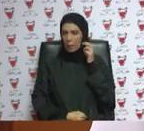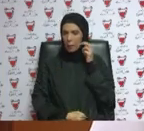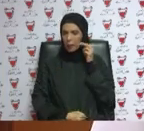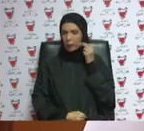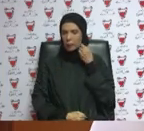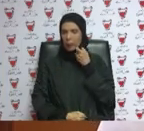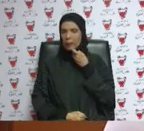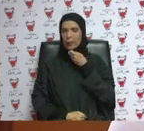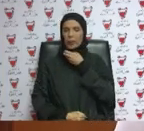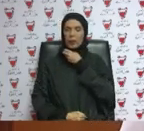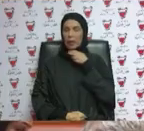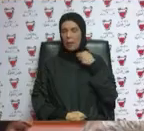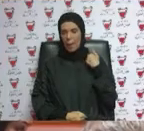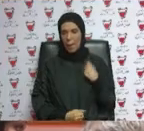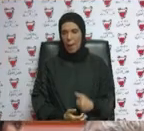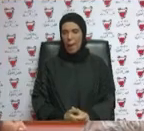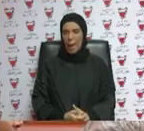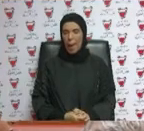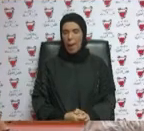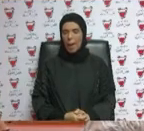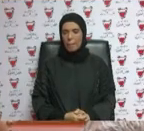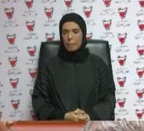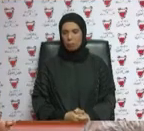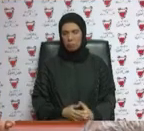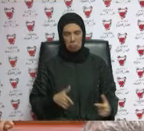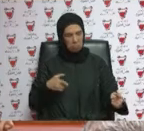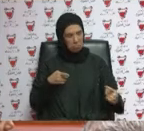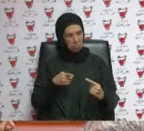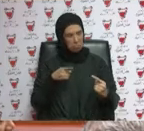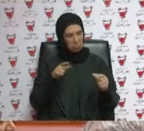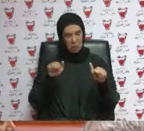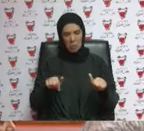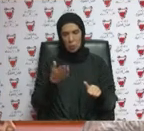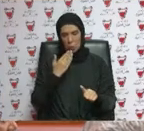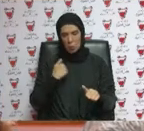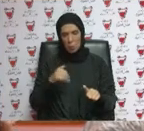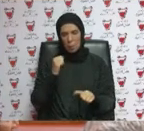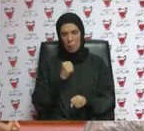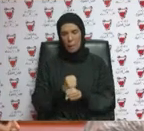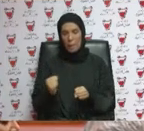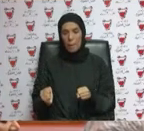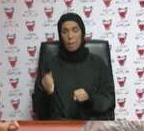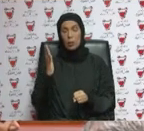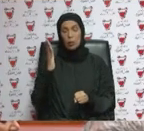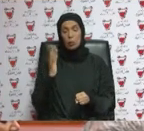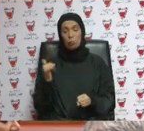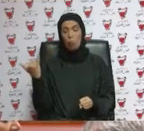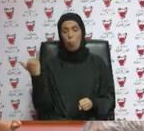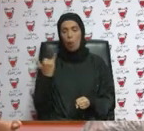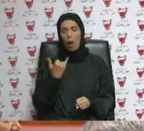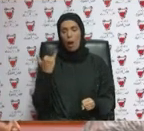نعانيها. طبعا لا جدال ولا ريب في أن هذا المشروع يعد